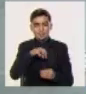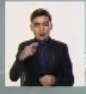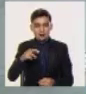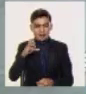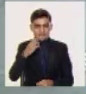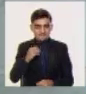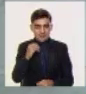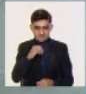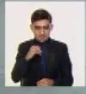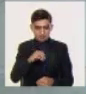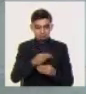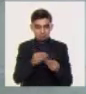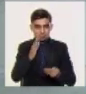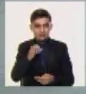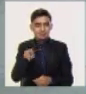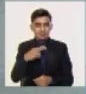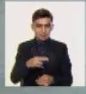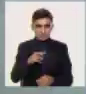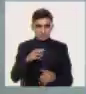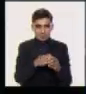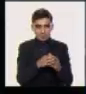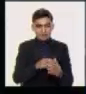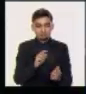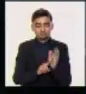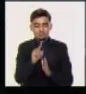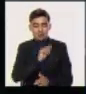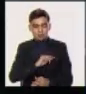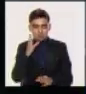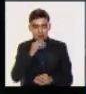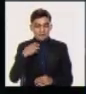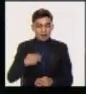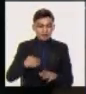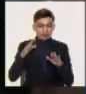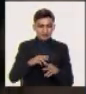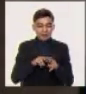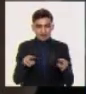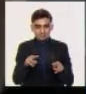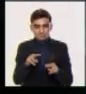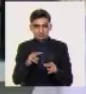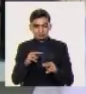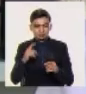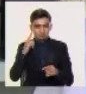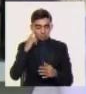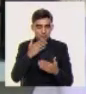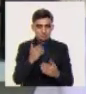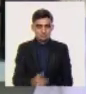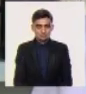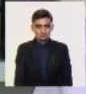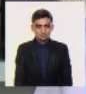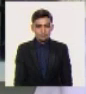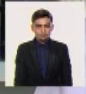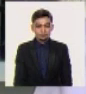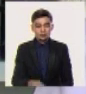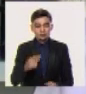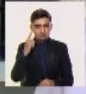миллиардов евро. Здесь надеются, что в декабре компании вернутся к работе, но во Франции такого оптимизма не разделяют. Скорее